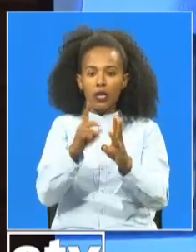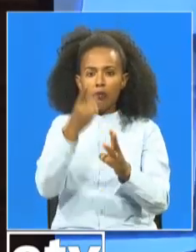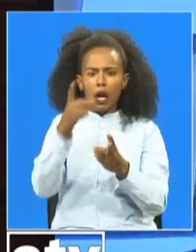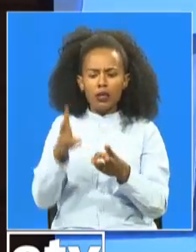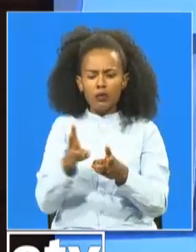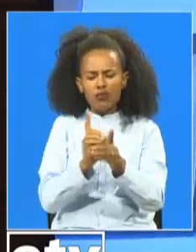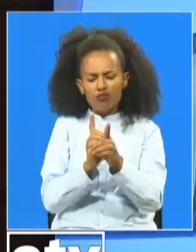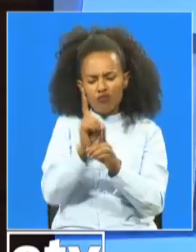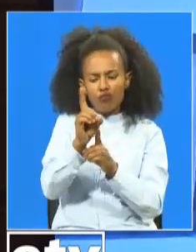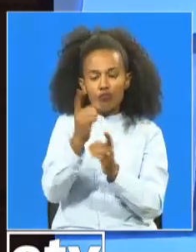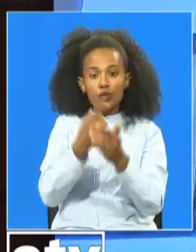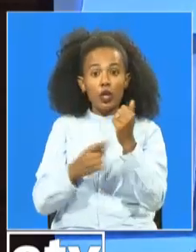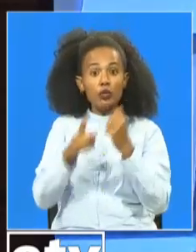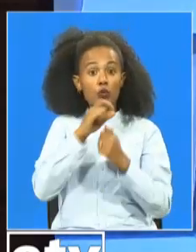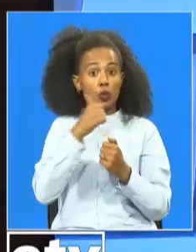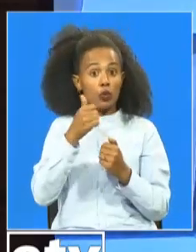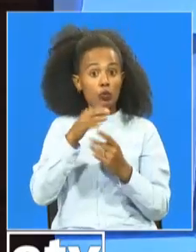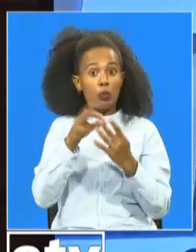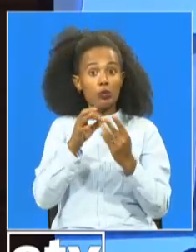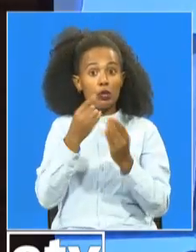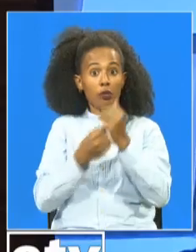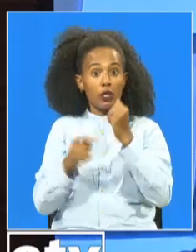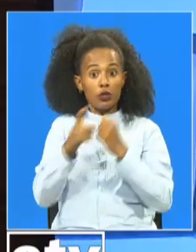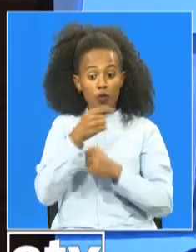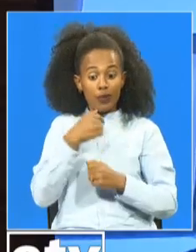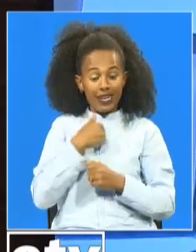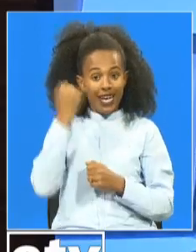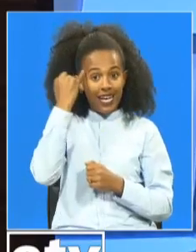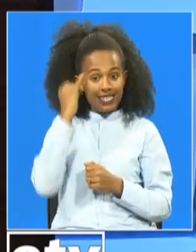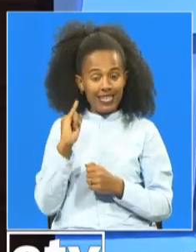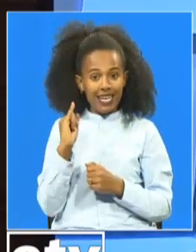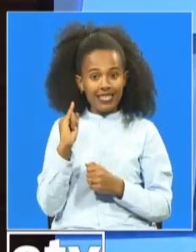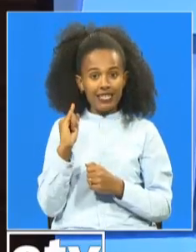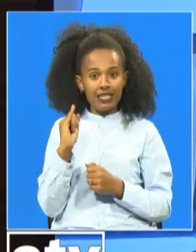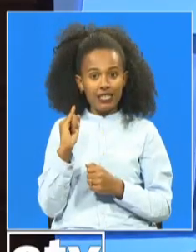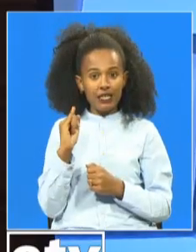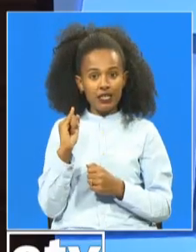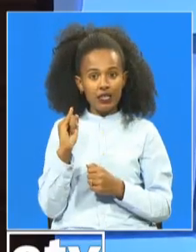መንገድ ብቻ ስለሆነ ያም በምርጫ ስለሆነ ነው። ስለዚህ በእኔ አስተያየት